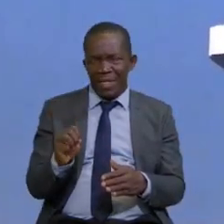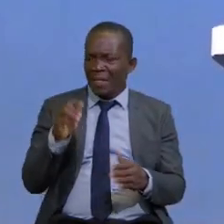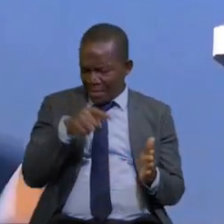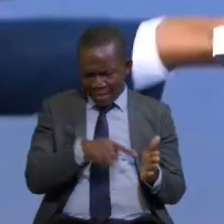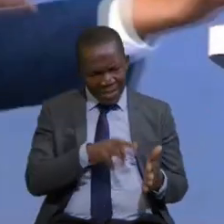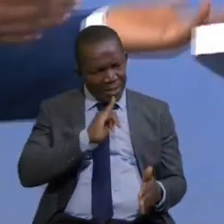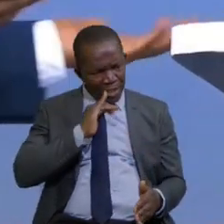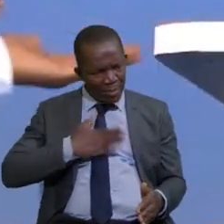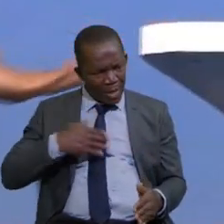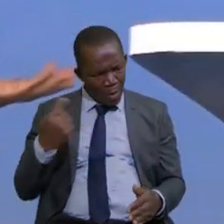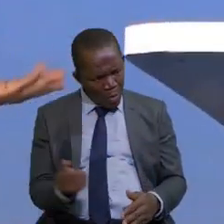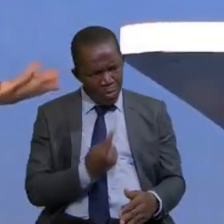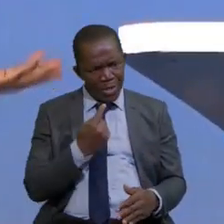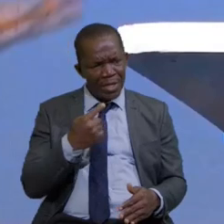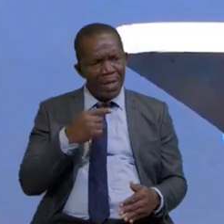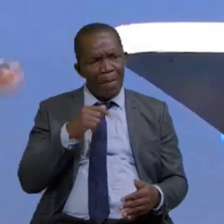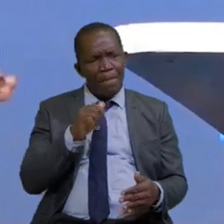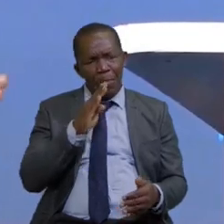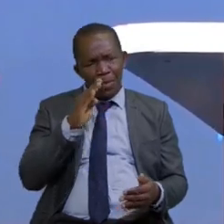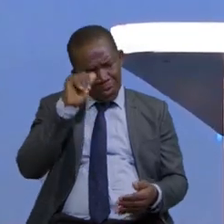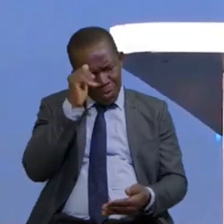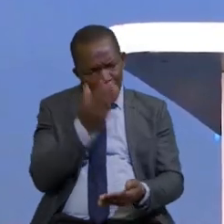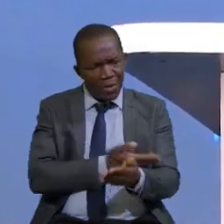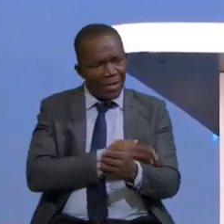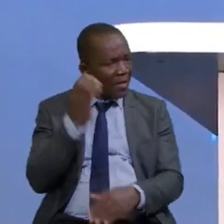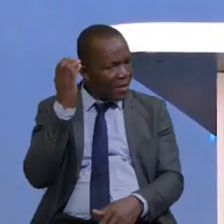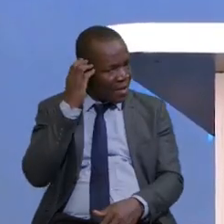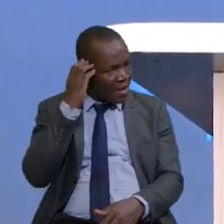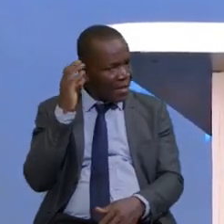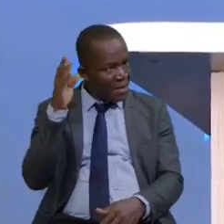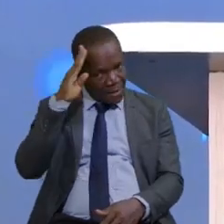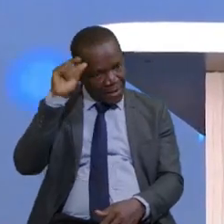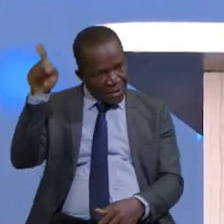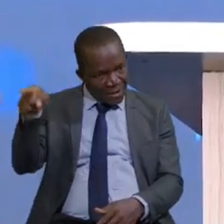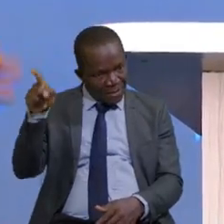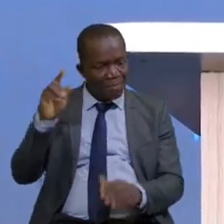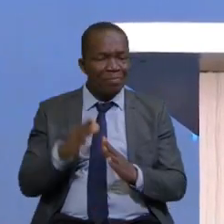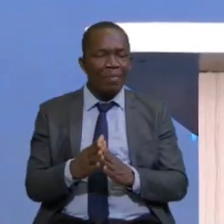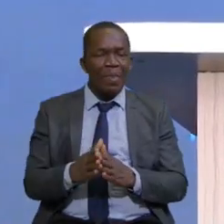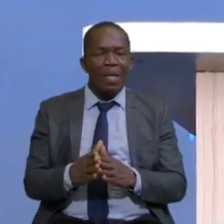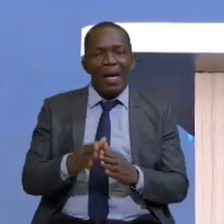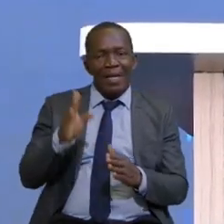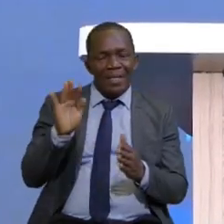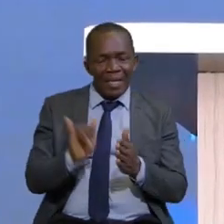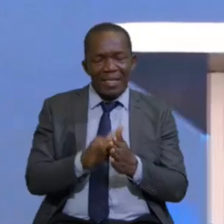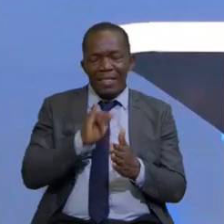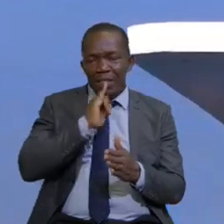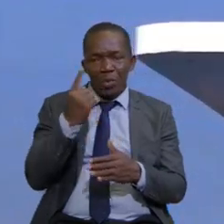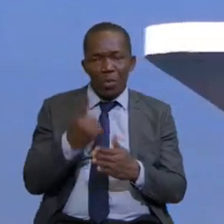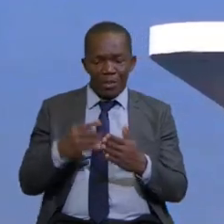Écoutez-le, parce qu'il est toujours agréable au Père et toute prière qui passe